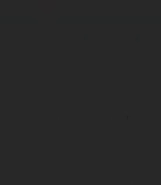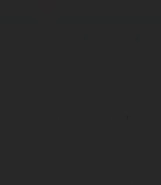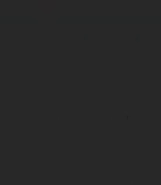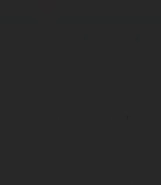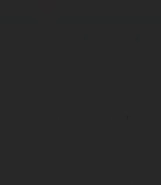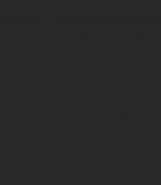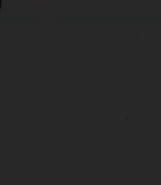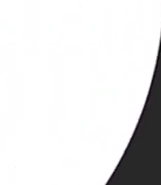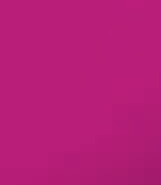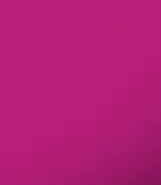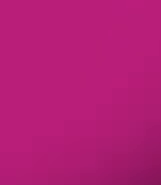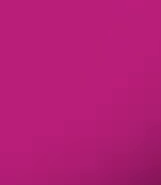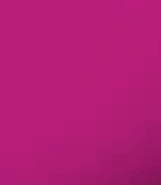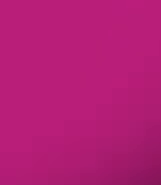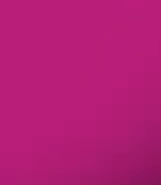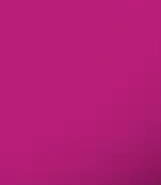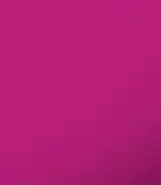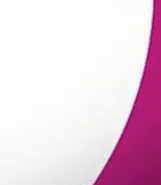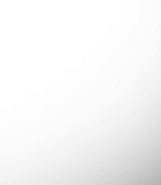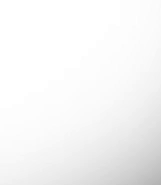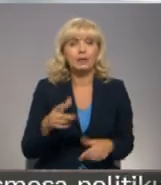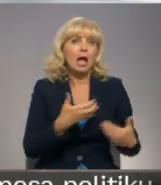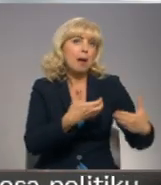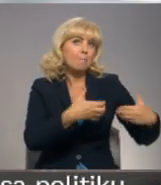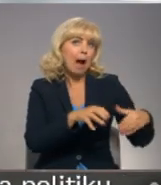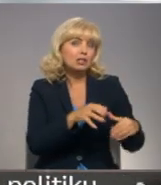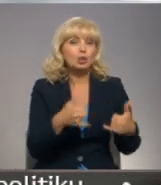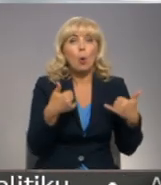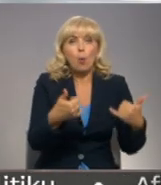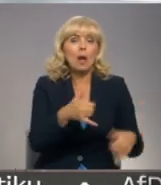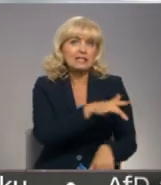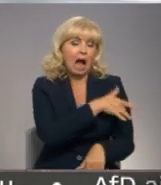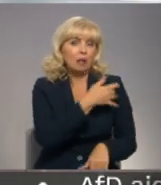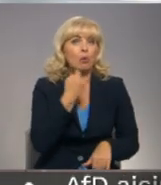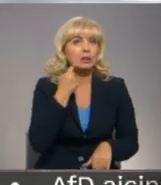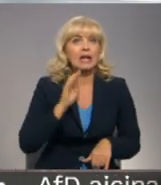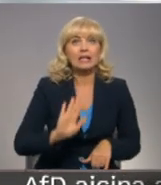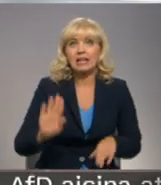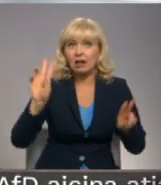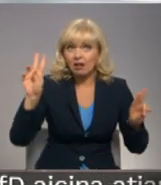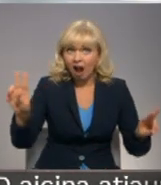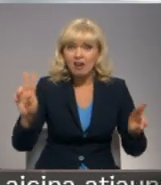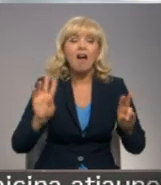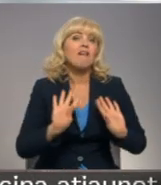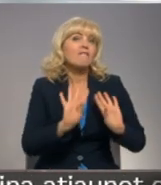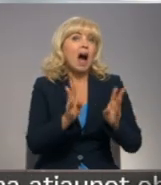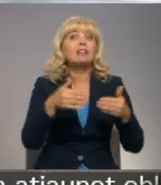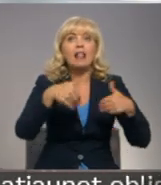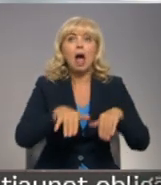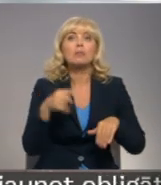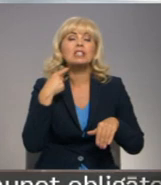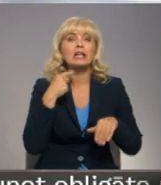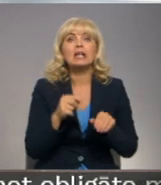Re, viss ēters ir te! Partijas gods kalpot Rīgai valde lēmusi Rīgas mēra